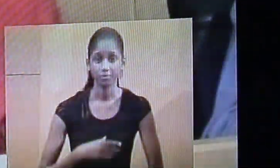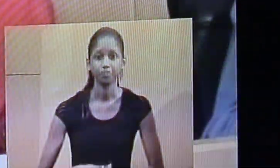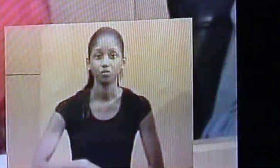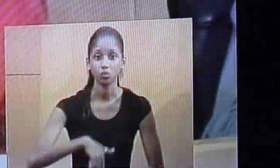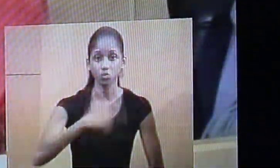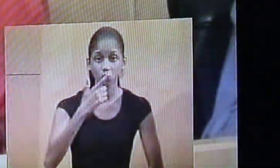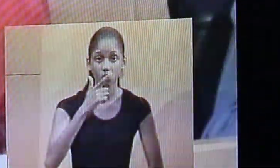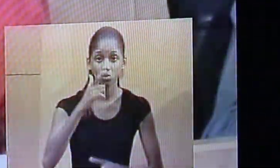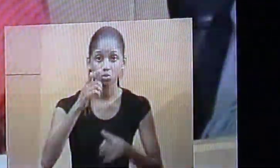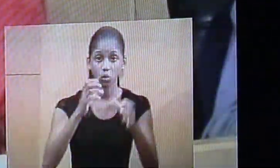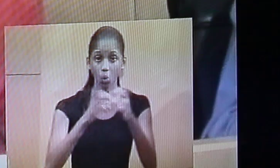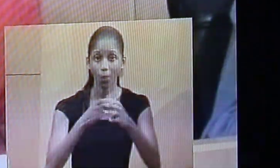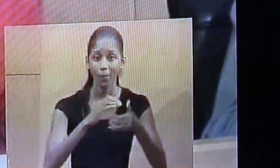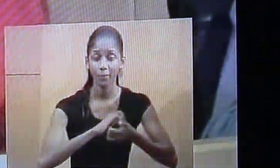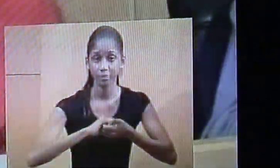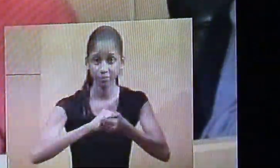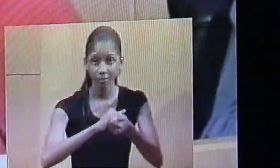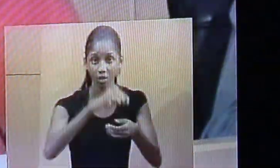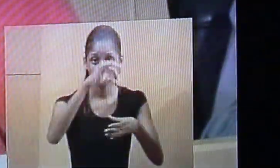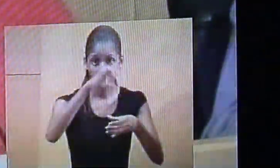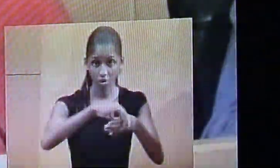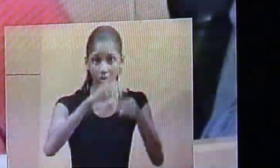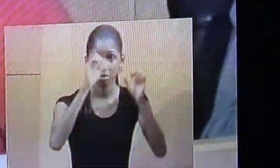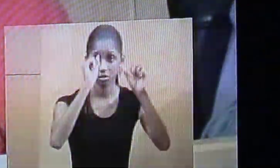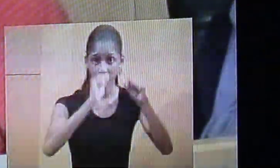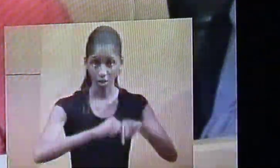12 patriotes qui ont voté pour.